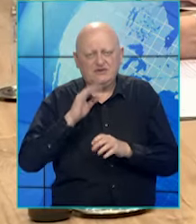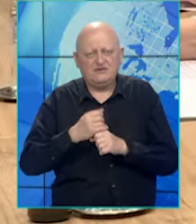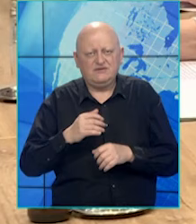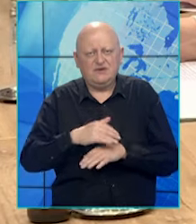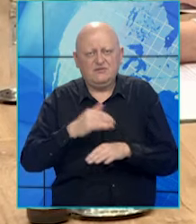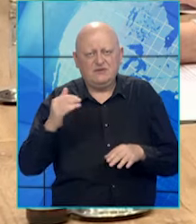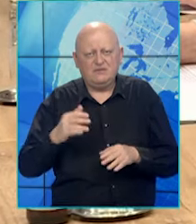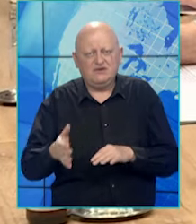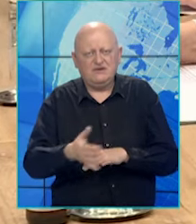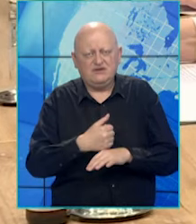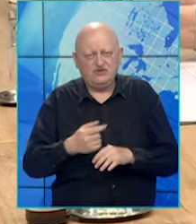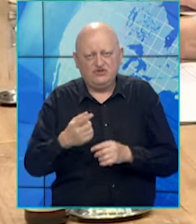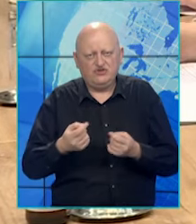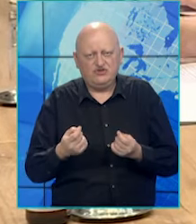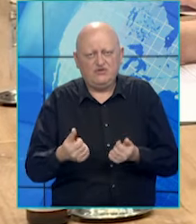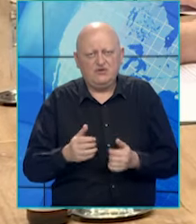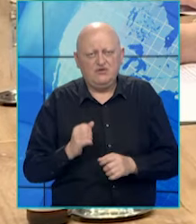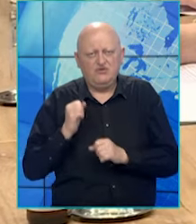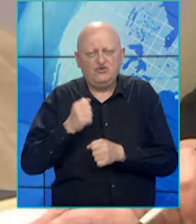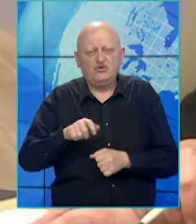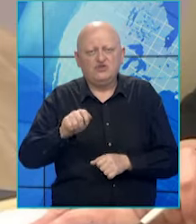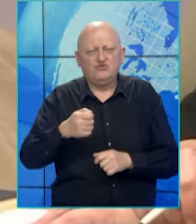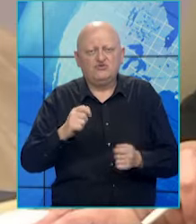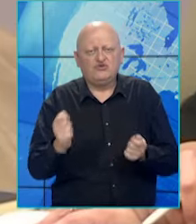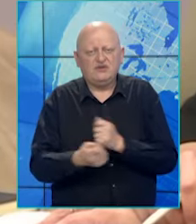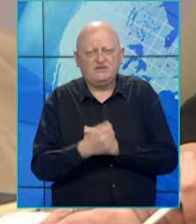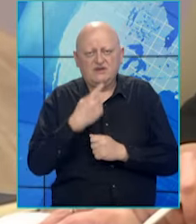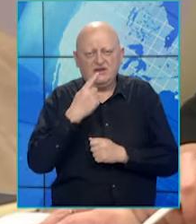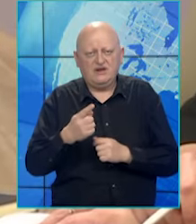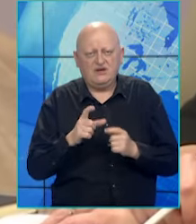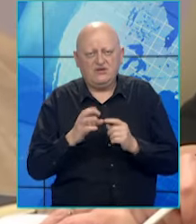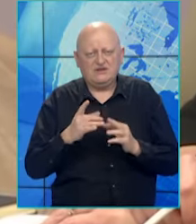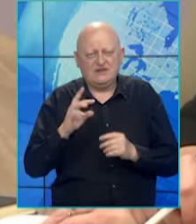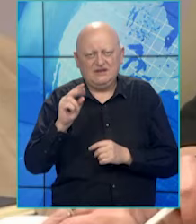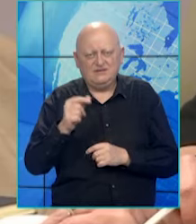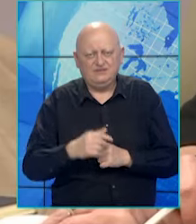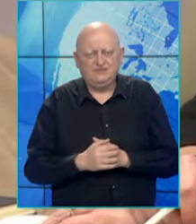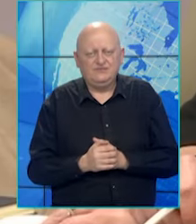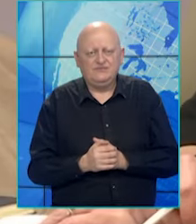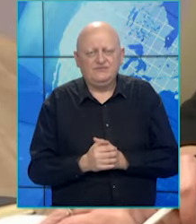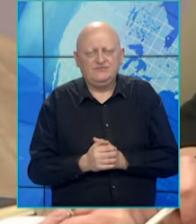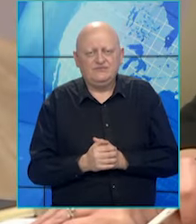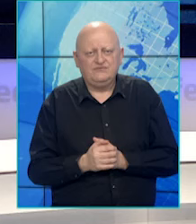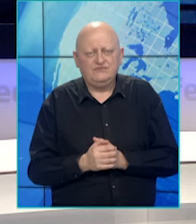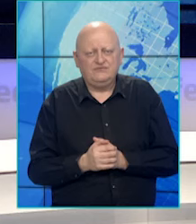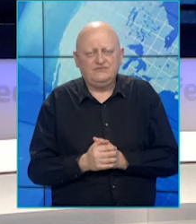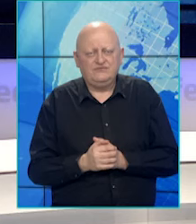Bosne i Hercegovine i parlament iskoriste ovu priliku i donesu ključne reforme, naveo je Sattler.